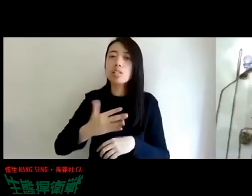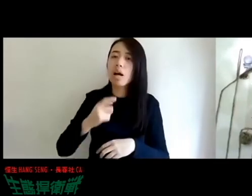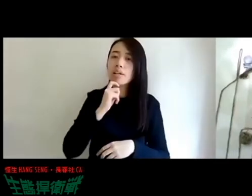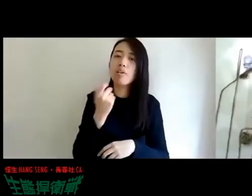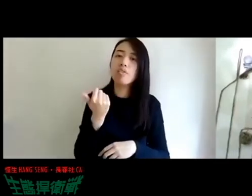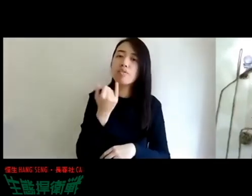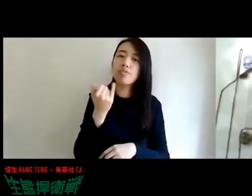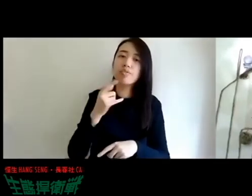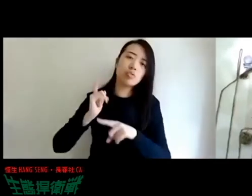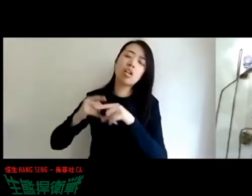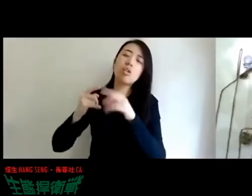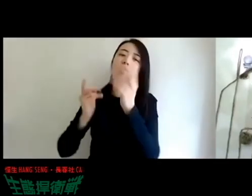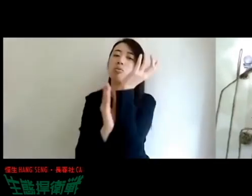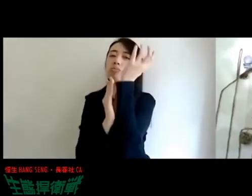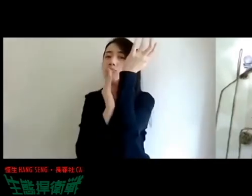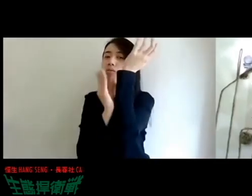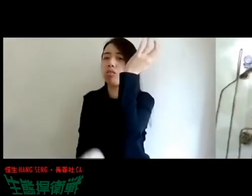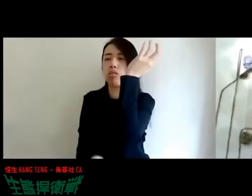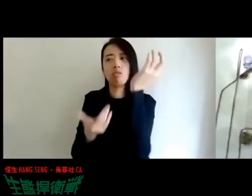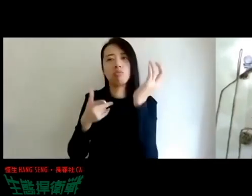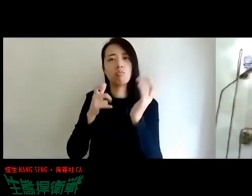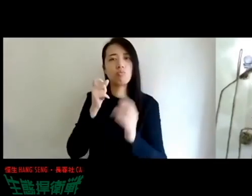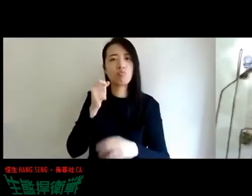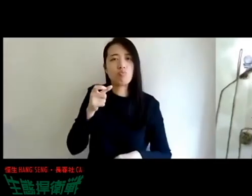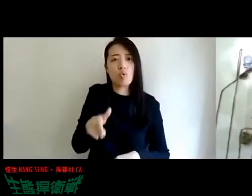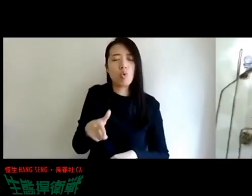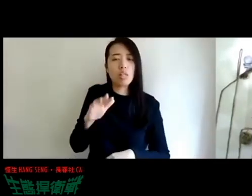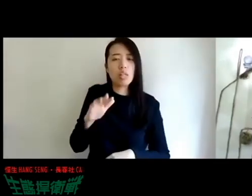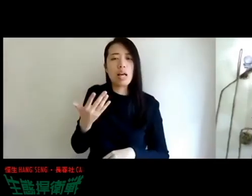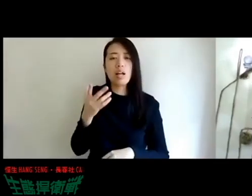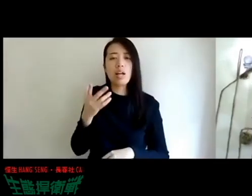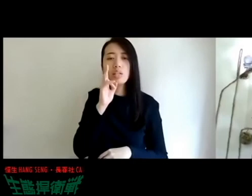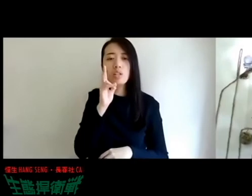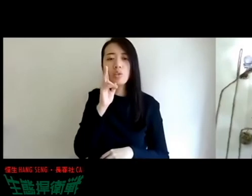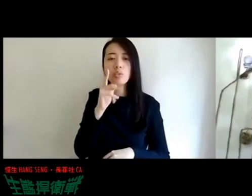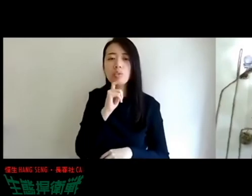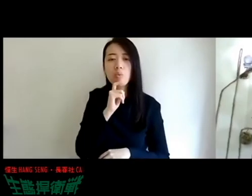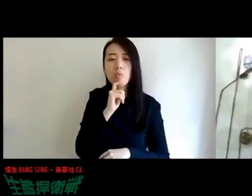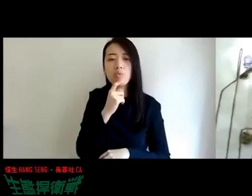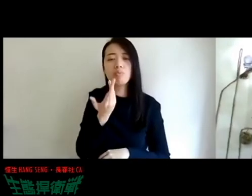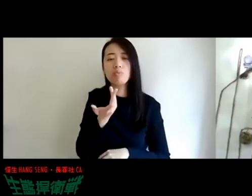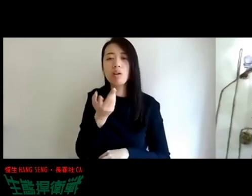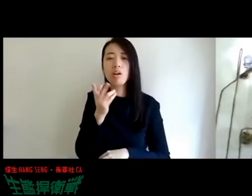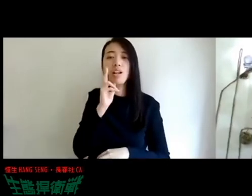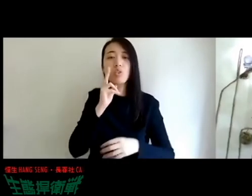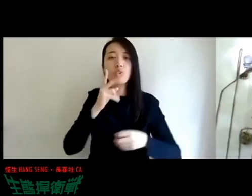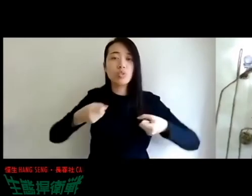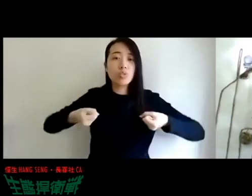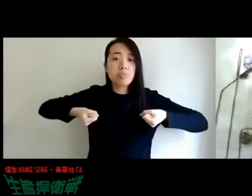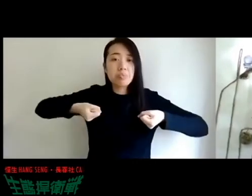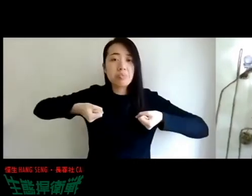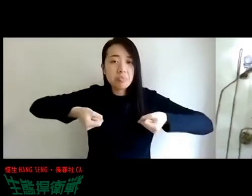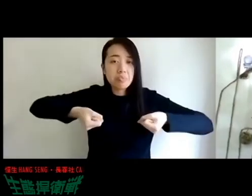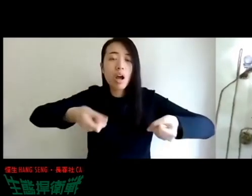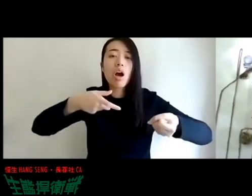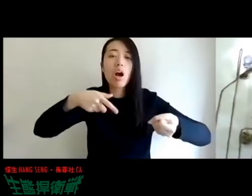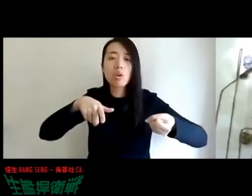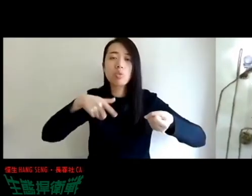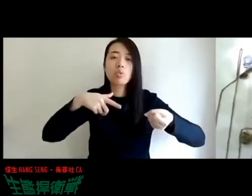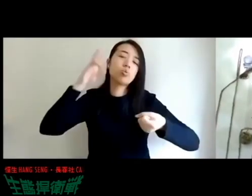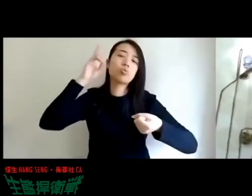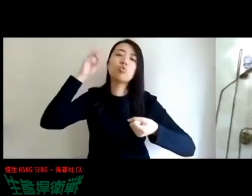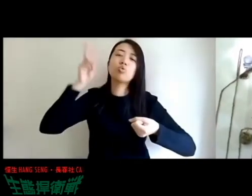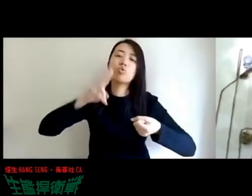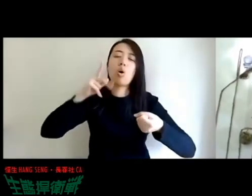是甩皮的，但是可能有一些例如有一些手推車經常都停泊在個